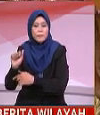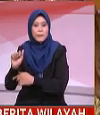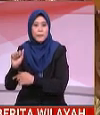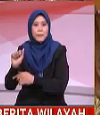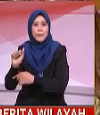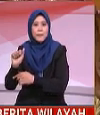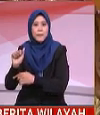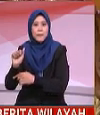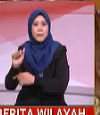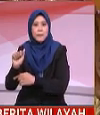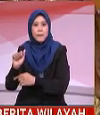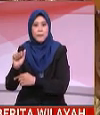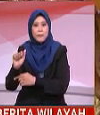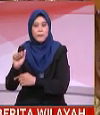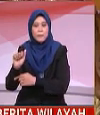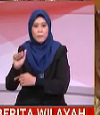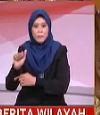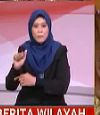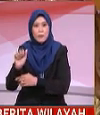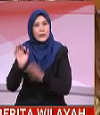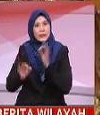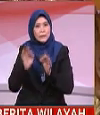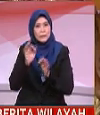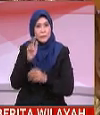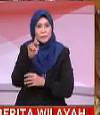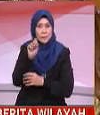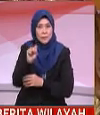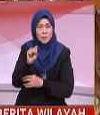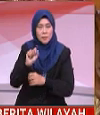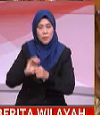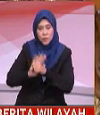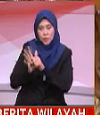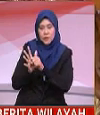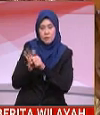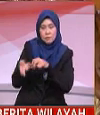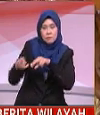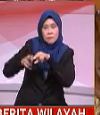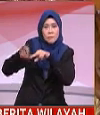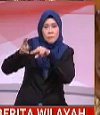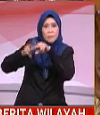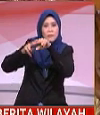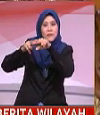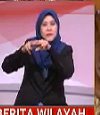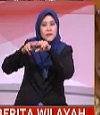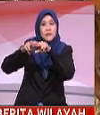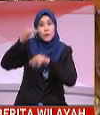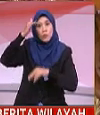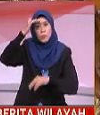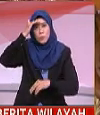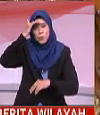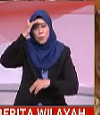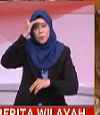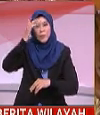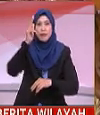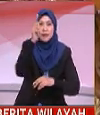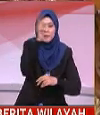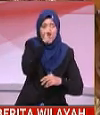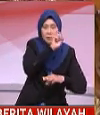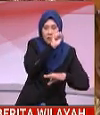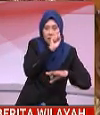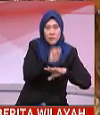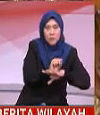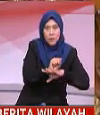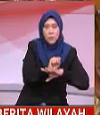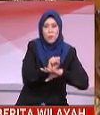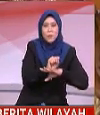apabila insiden atau kes COVID meningkat di Johor, maka kerajaan Singapura telah pun